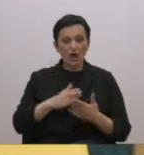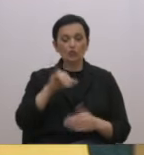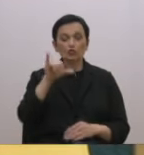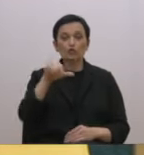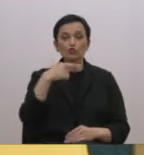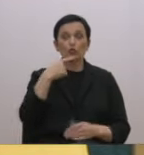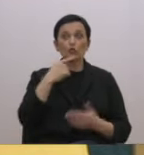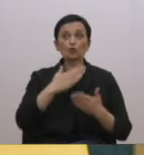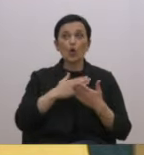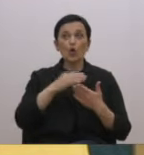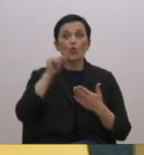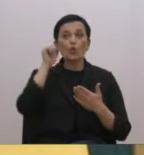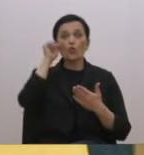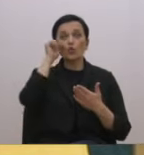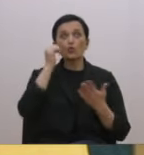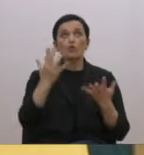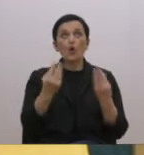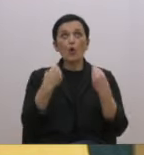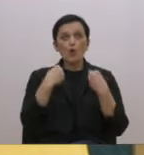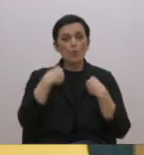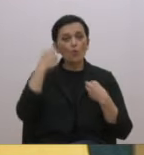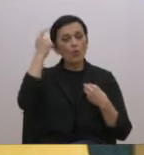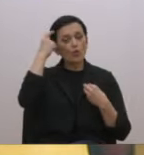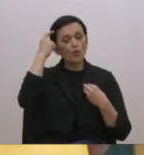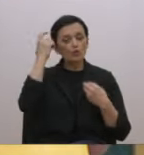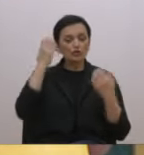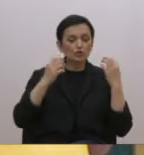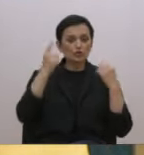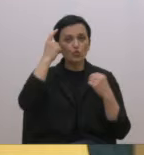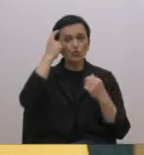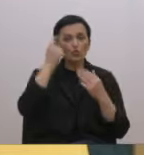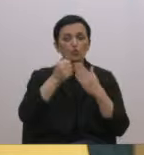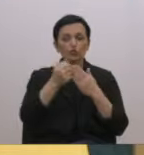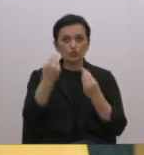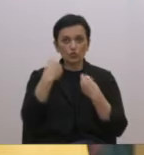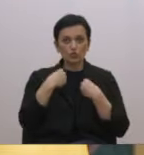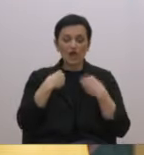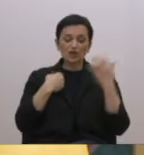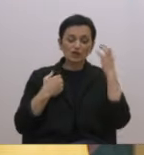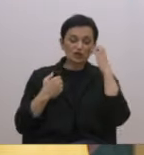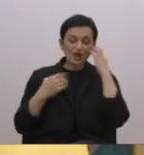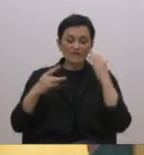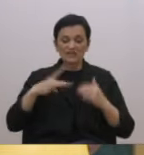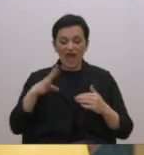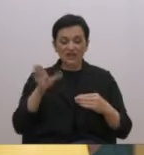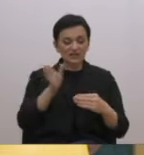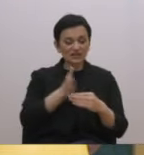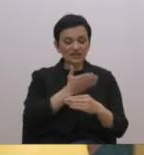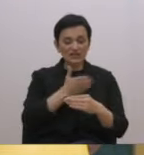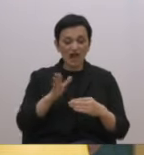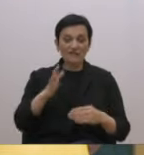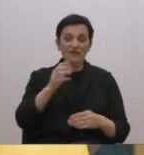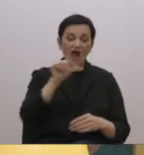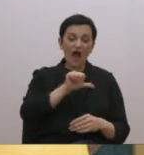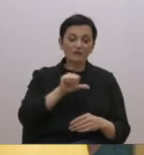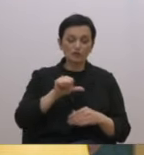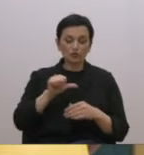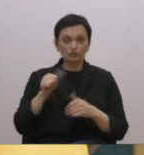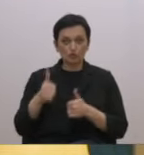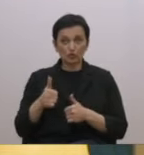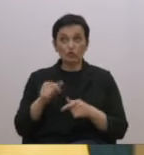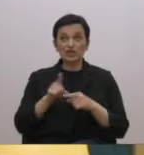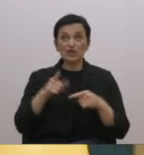ნათქვამი: უფალო მომეცი უნარი გავარჩიო, შავი და თეთრი, ავიდა კარგი. გისურვებთ ამას.